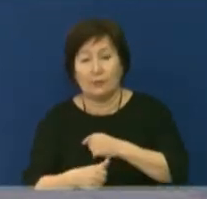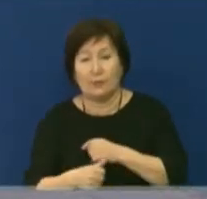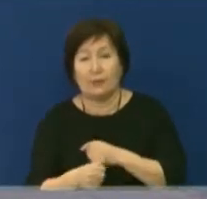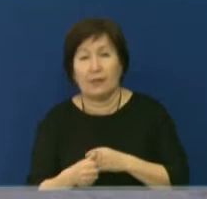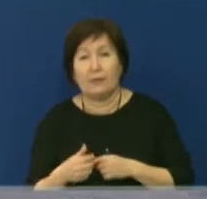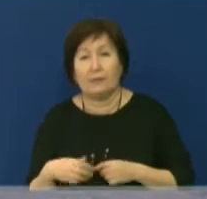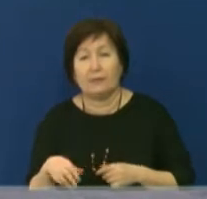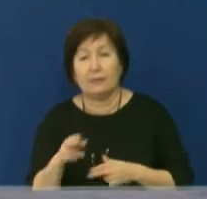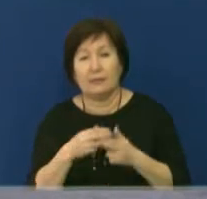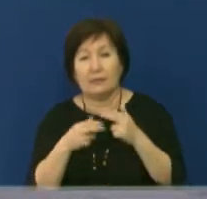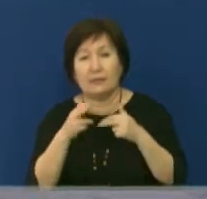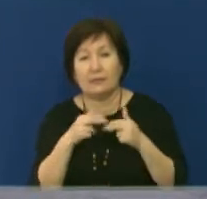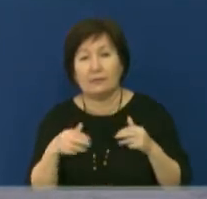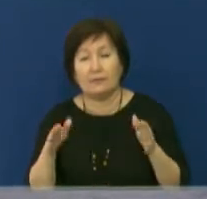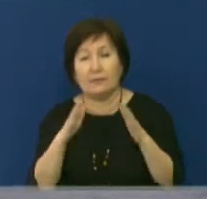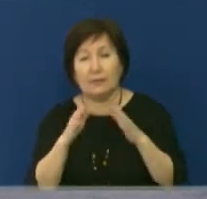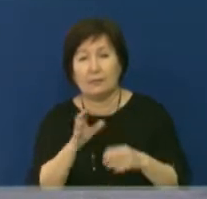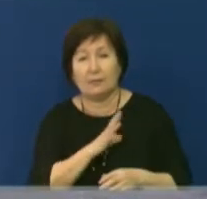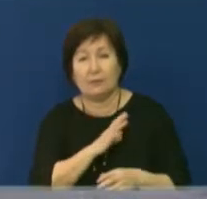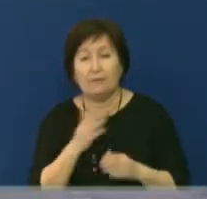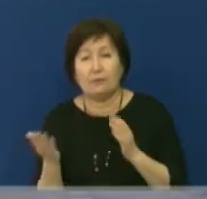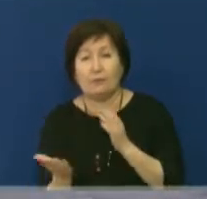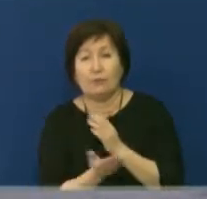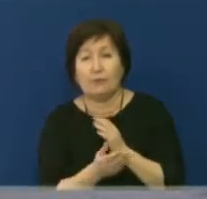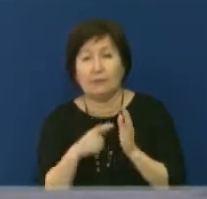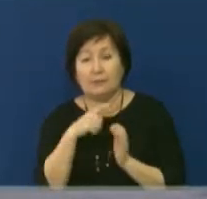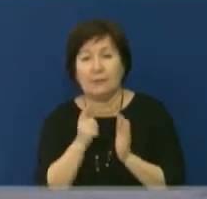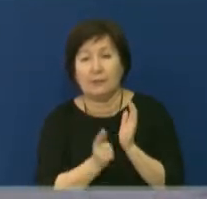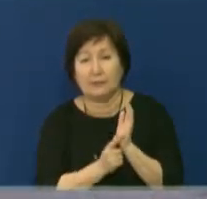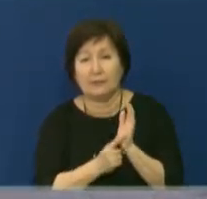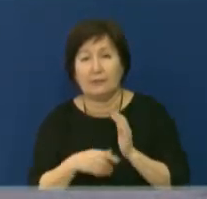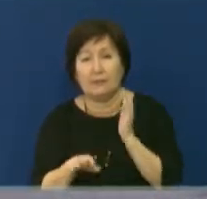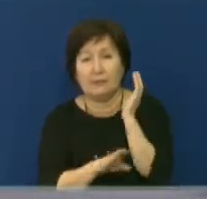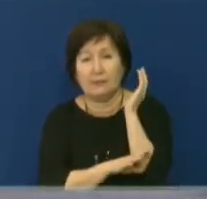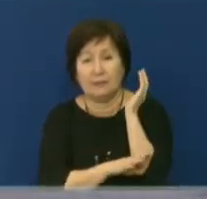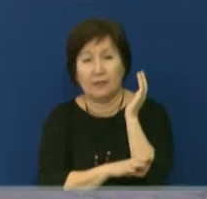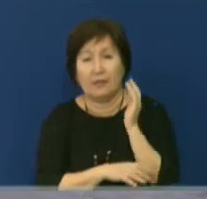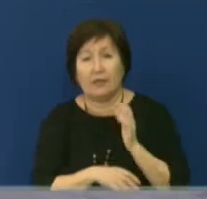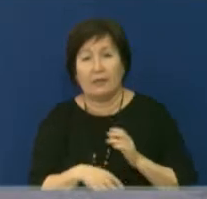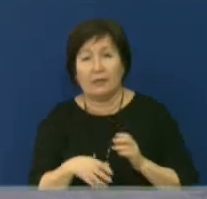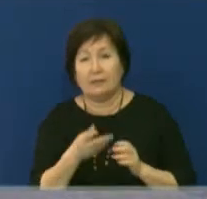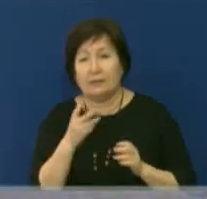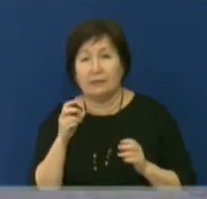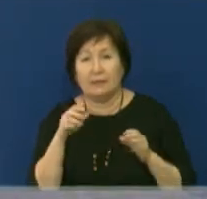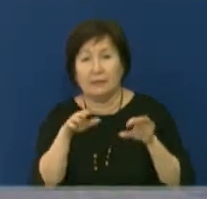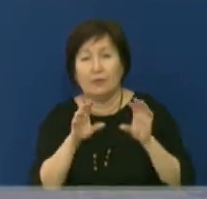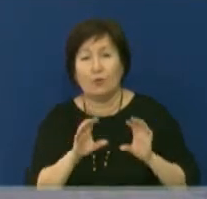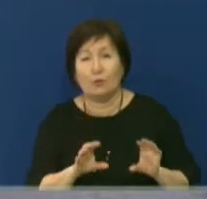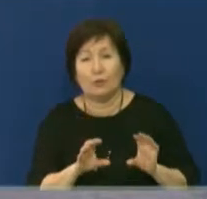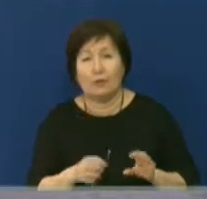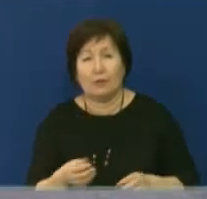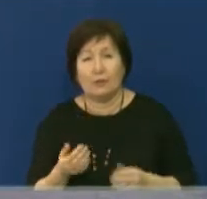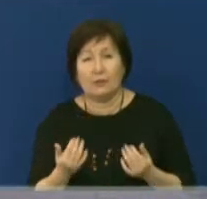При строительстве здания по улице Бустаева было вырублено 17 деревьев. Поскольку это незаконно, подрядчик теперь вынужден посадить 340